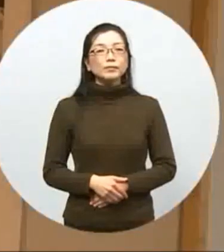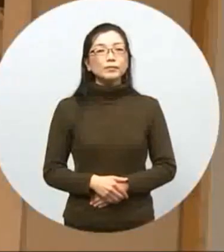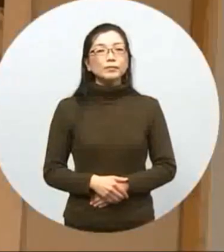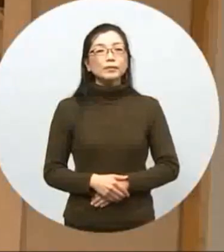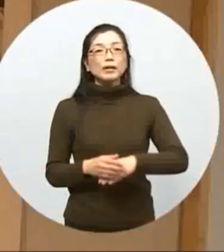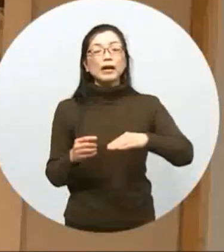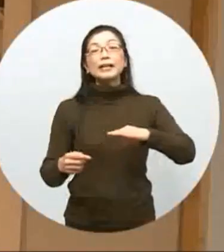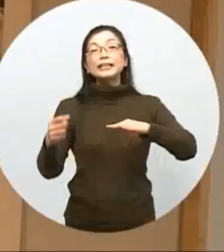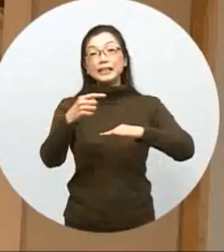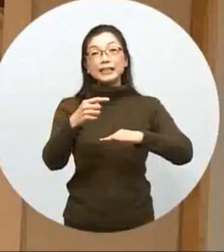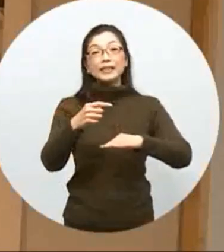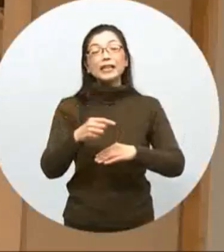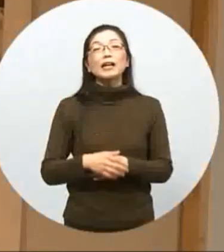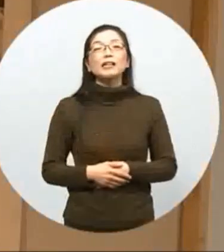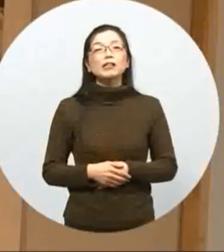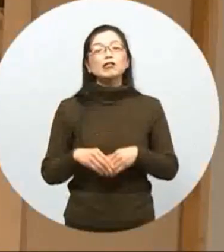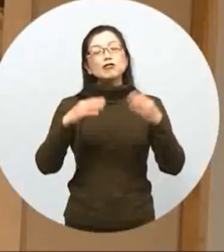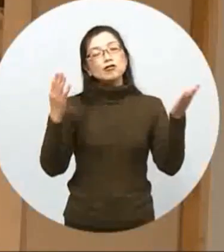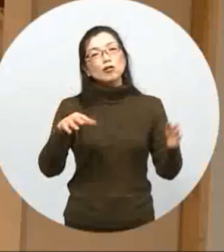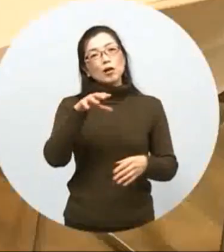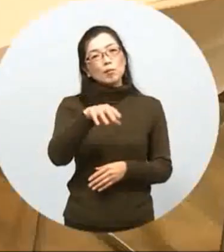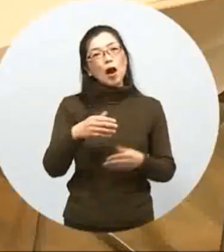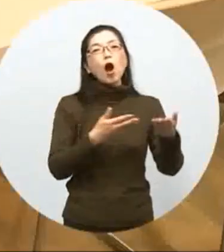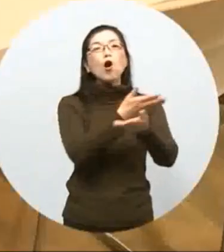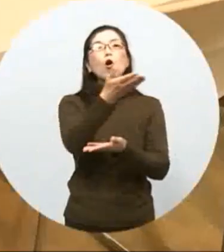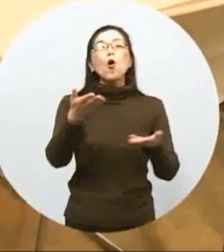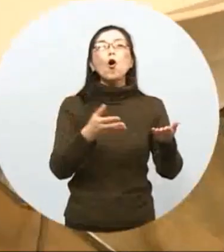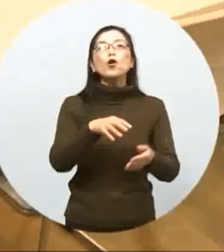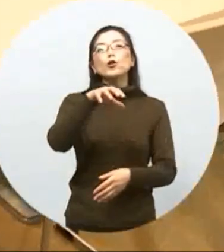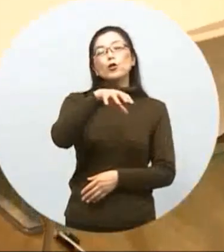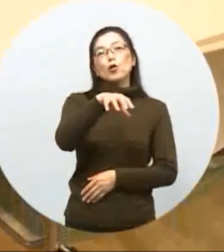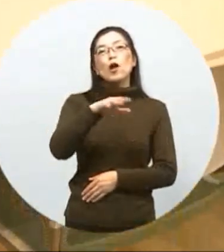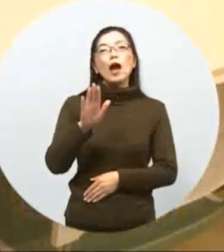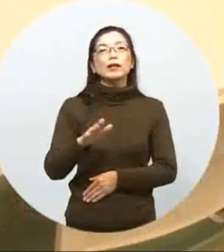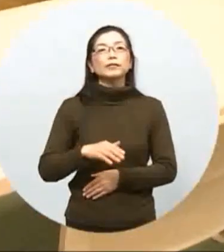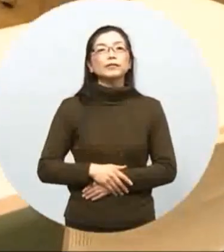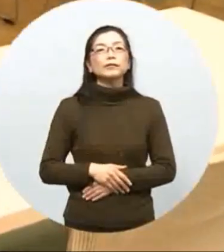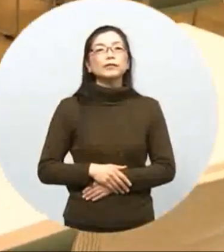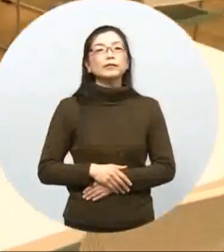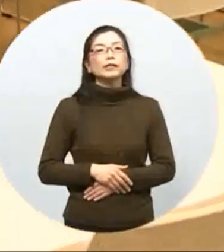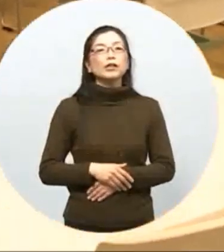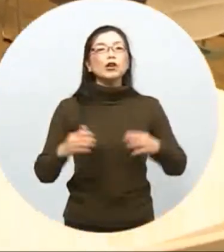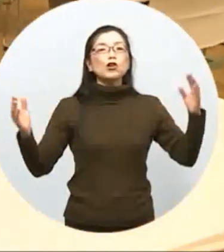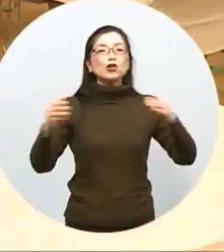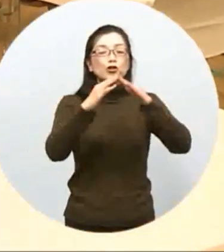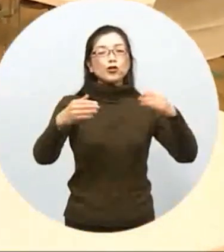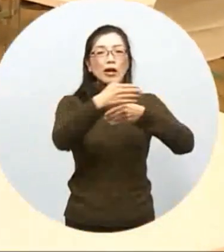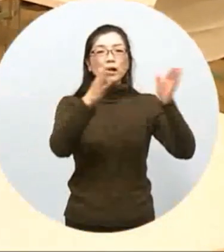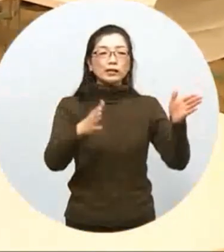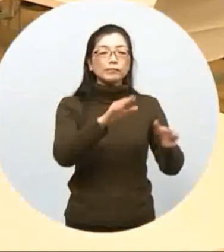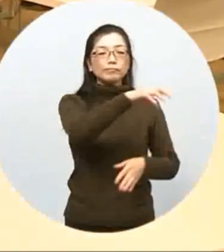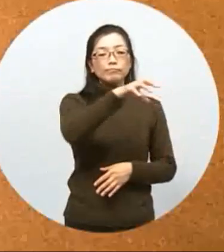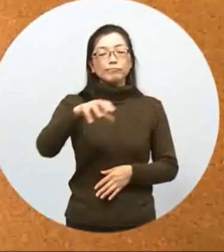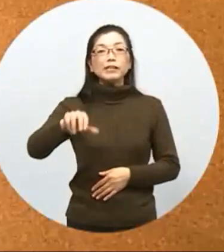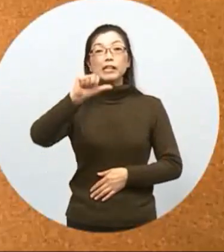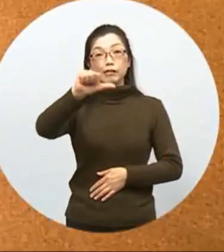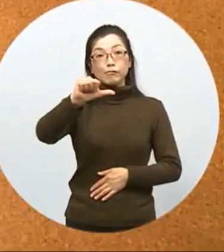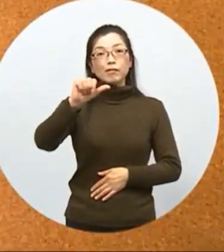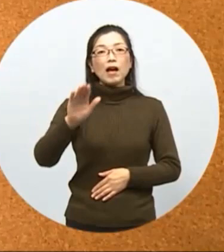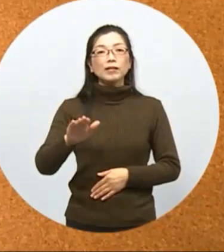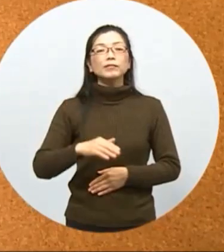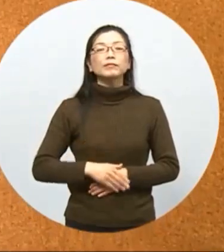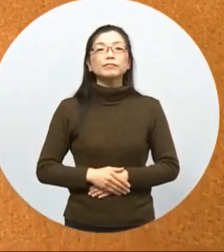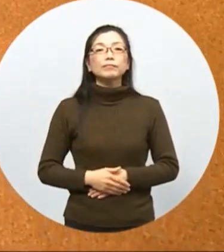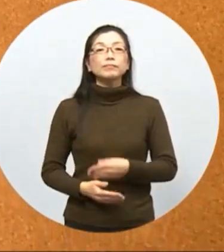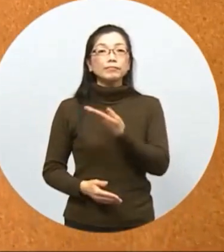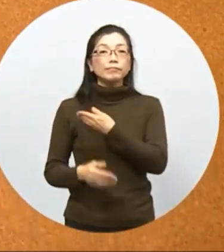1階にはくつろぎの場、交流ラウンジがあり5つの集会室が設置されています。 この